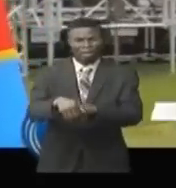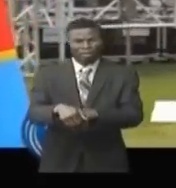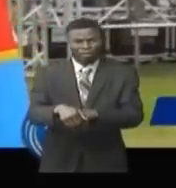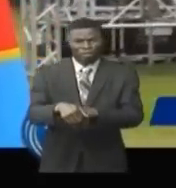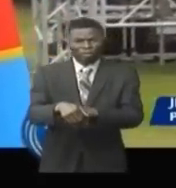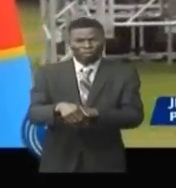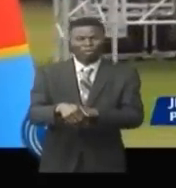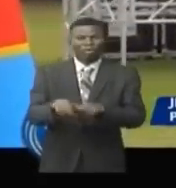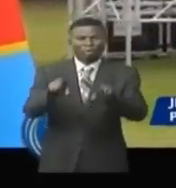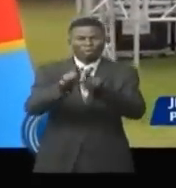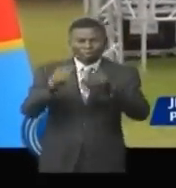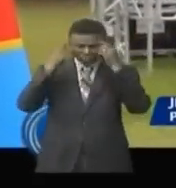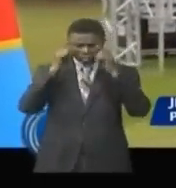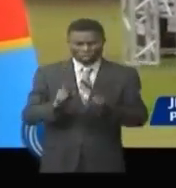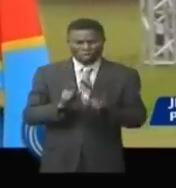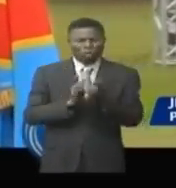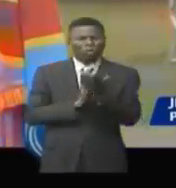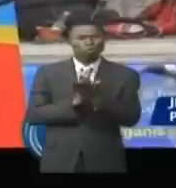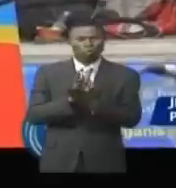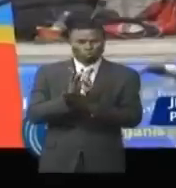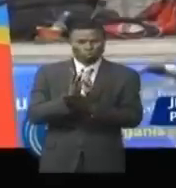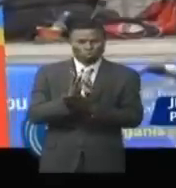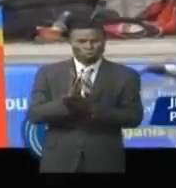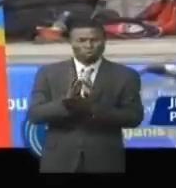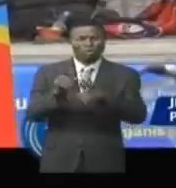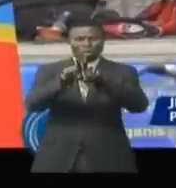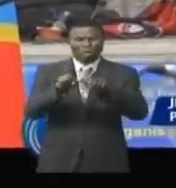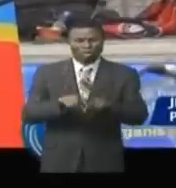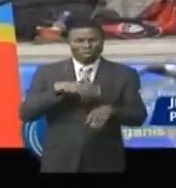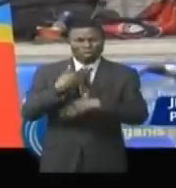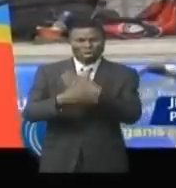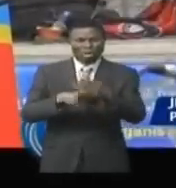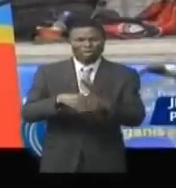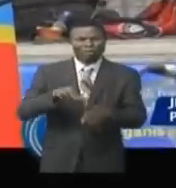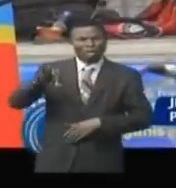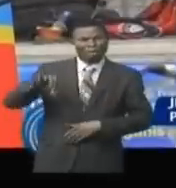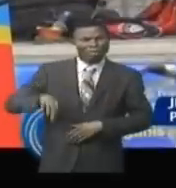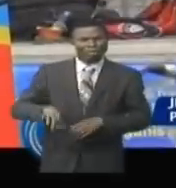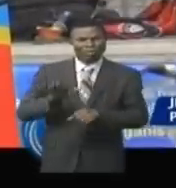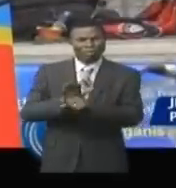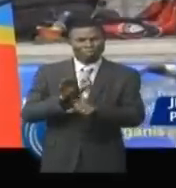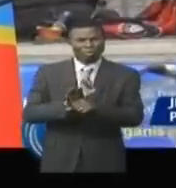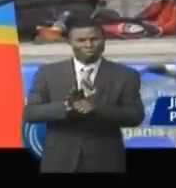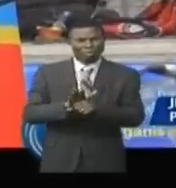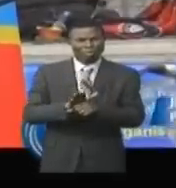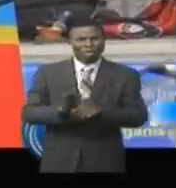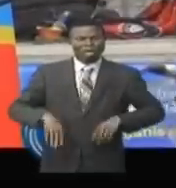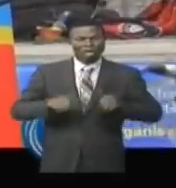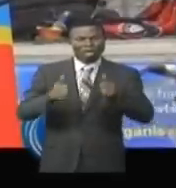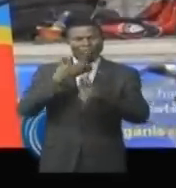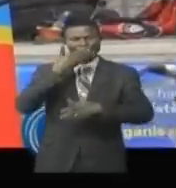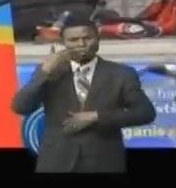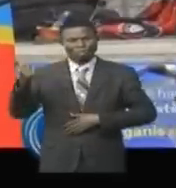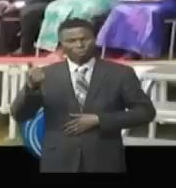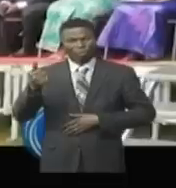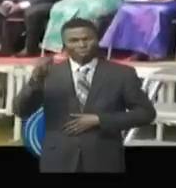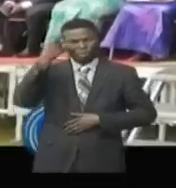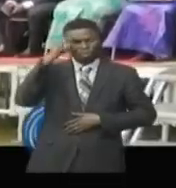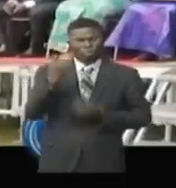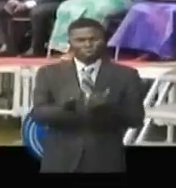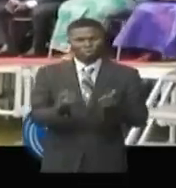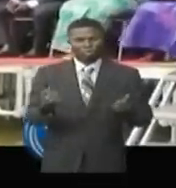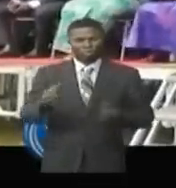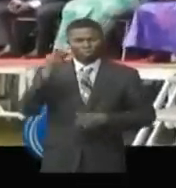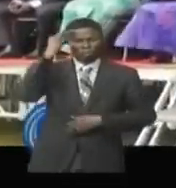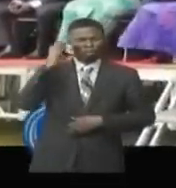à prendre des mesures appropriées afin d'assurer davantage le mieux-être à l'enfant. La